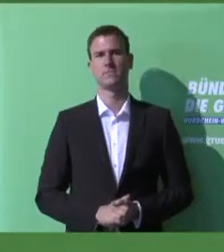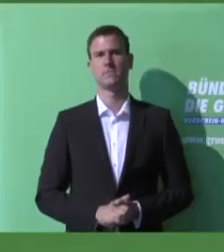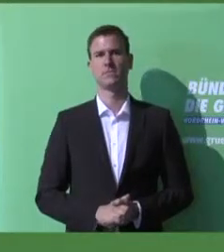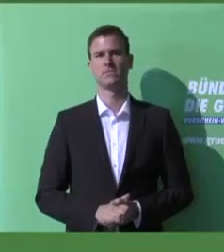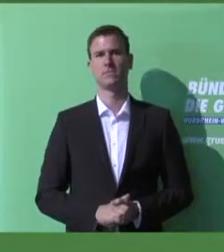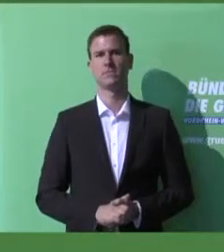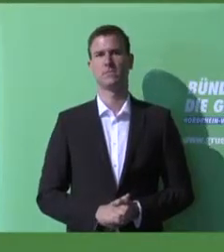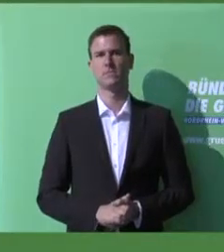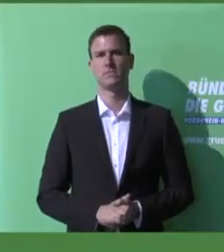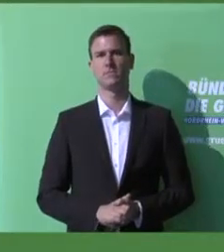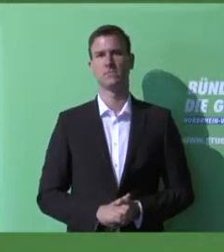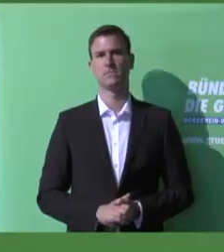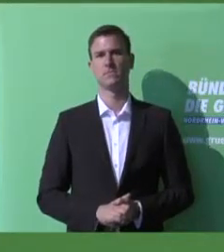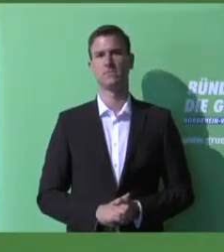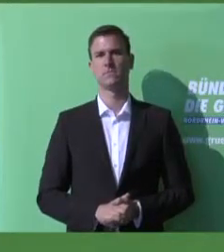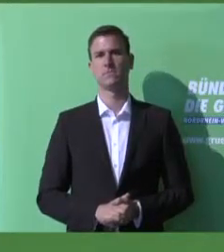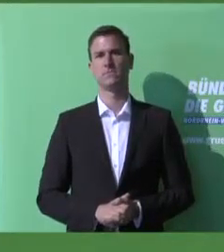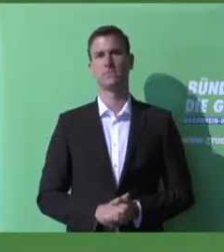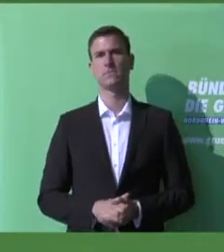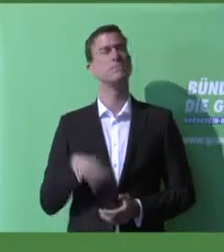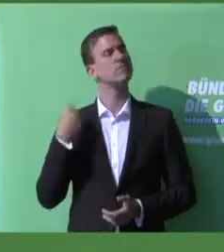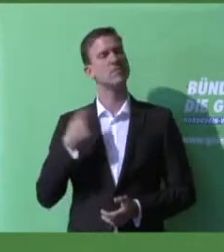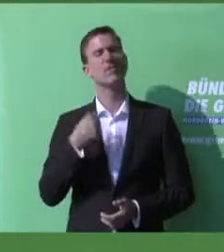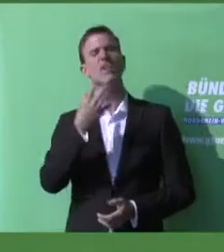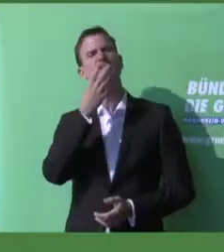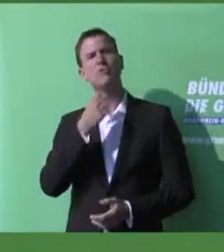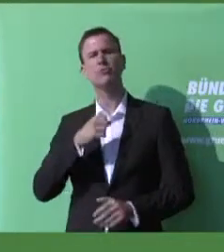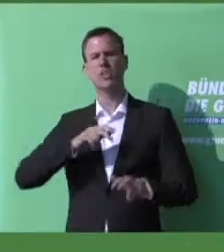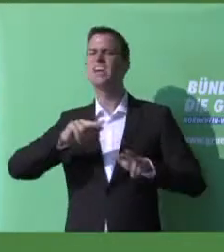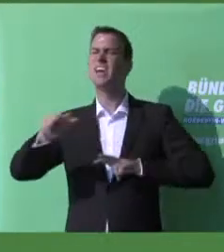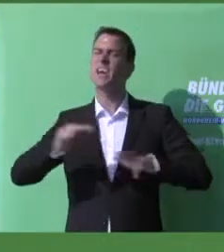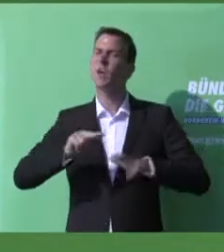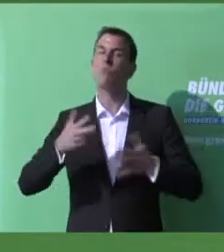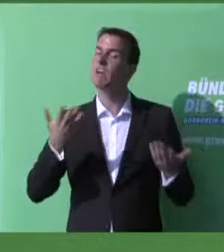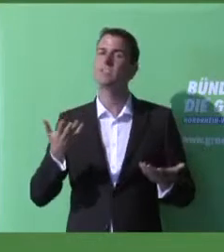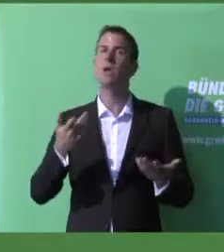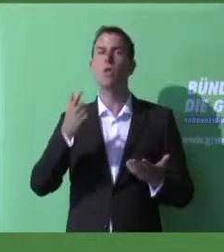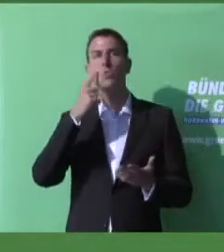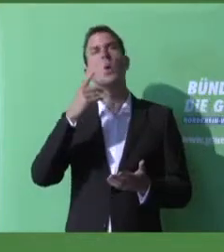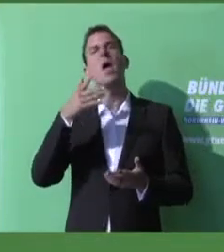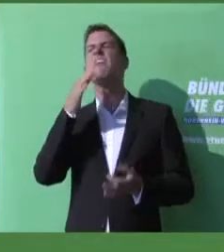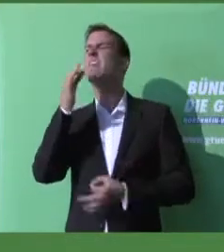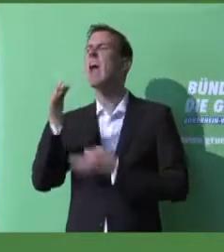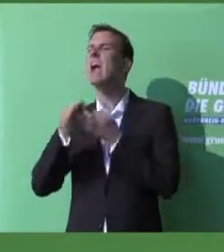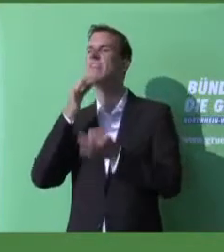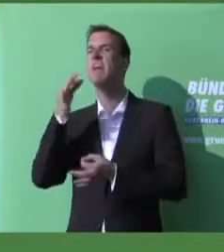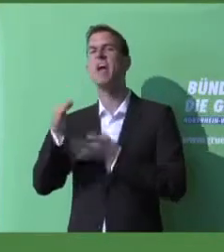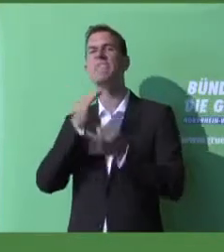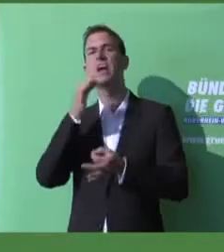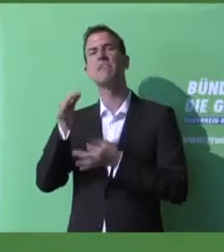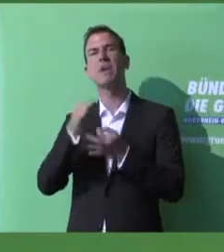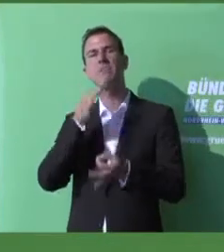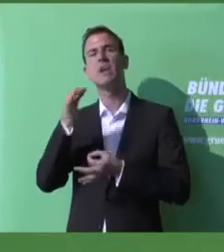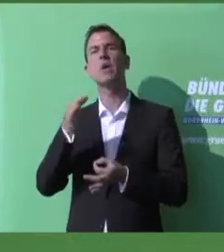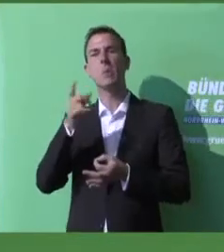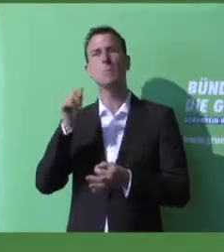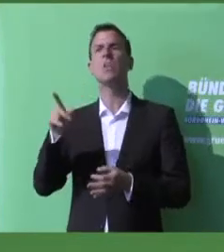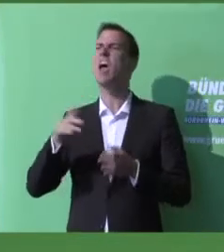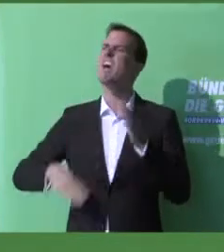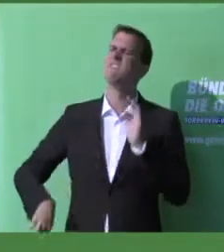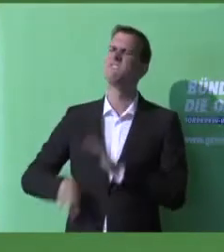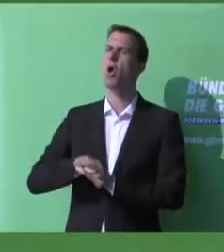Wir wollen eine Regierung haben, die nicht nur Fragen bei Prism stellt und die